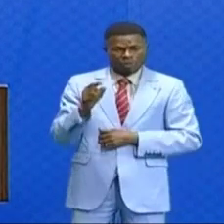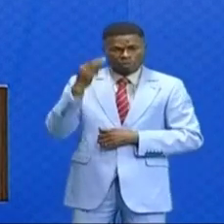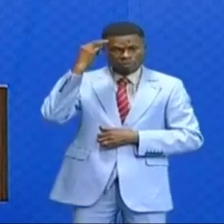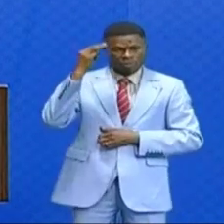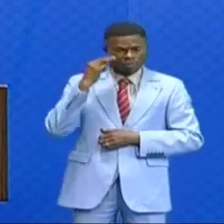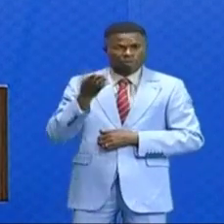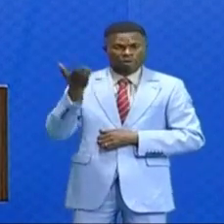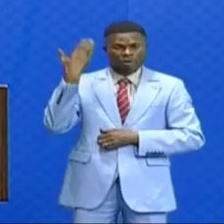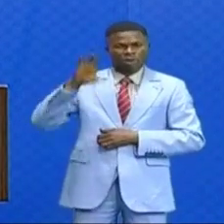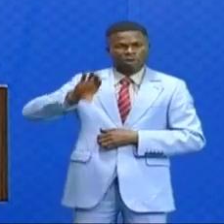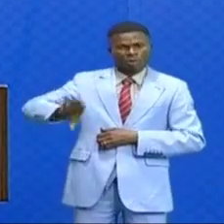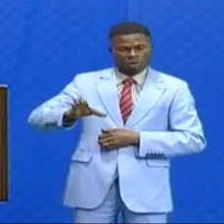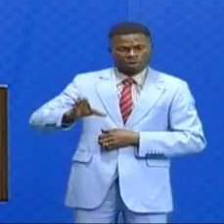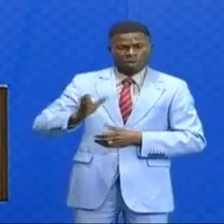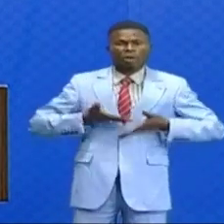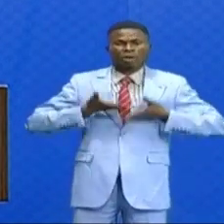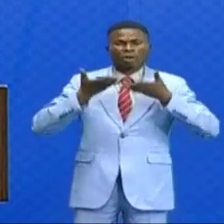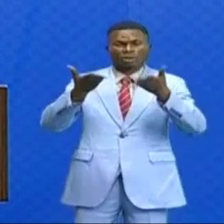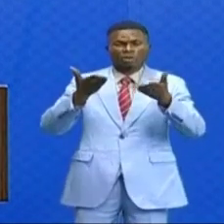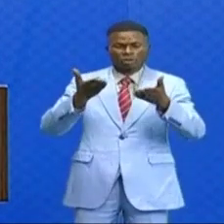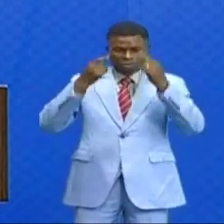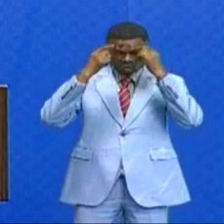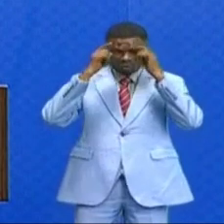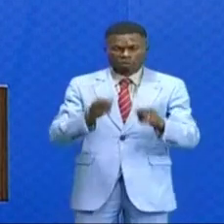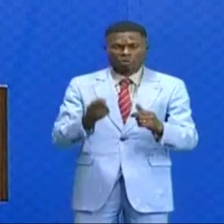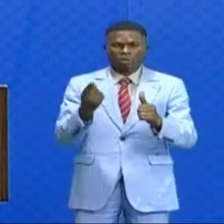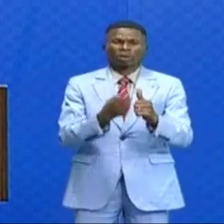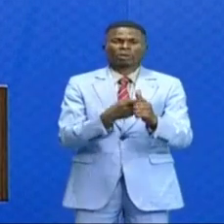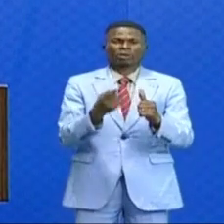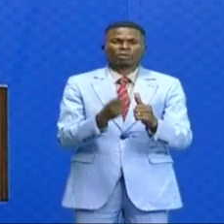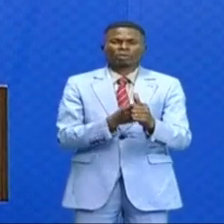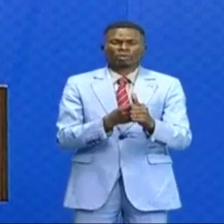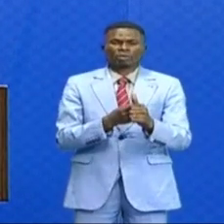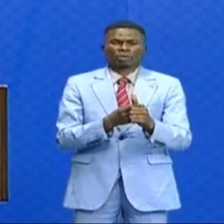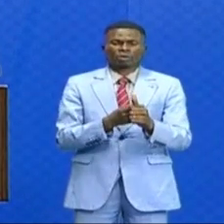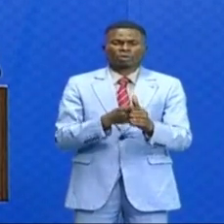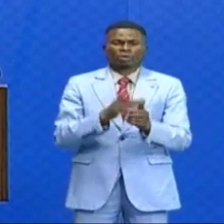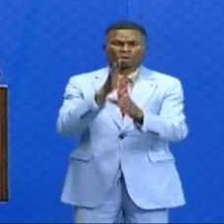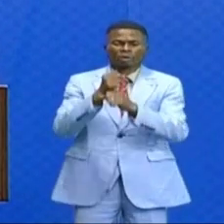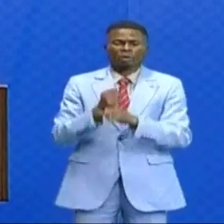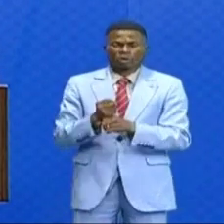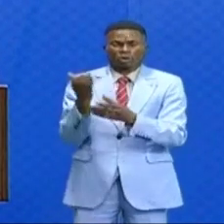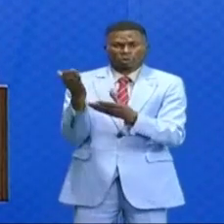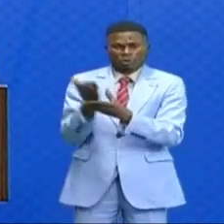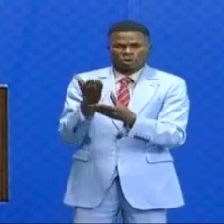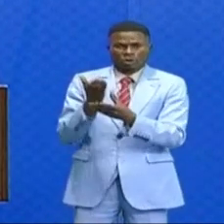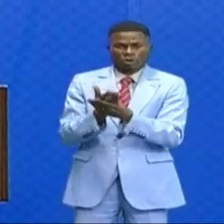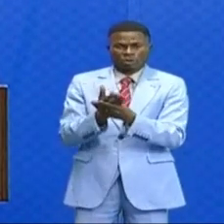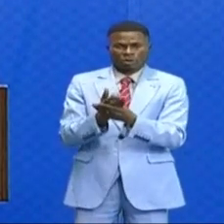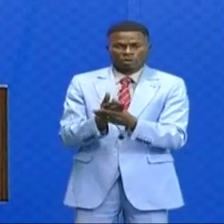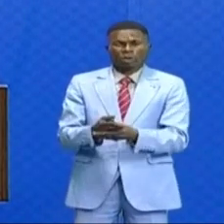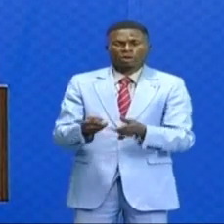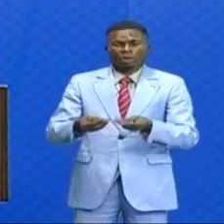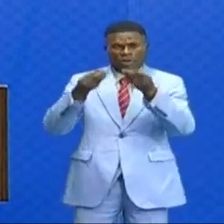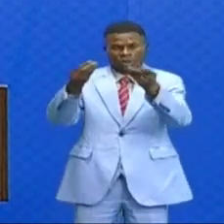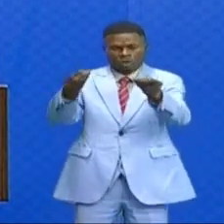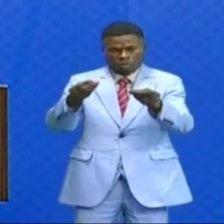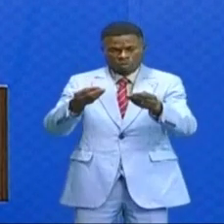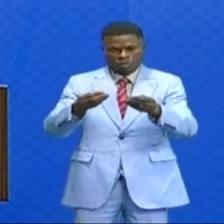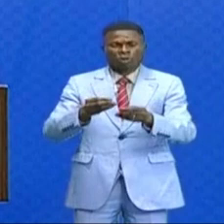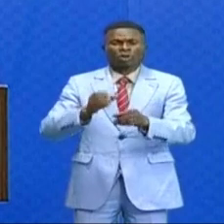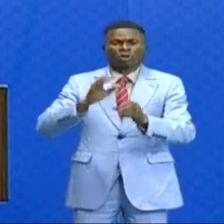des Hydrocarbures a proposé quelques mesures, notamment l'obtention d'un moratoire sur la délivrance des titres des